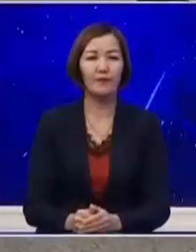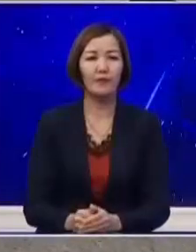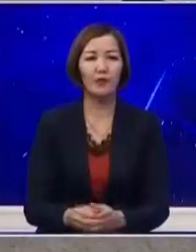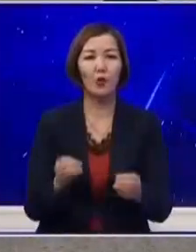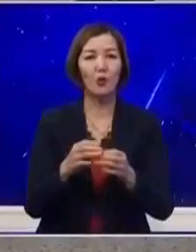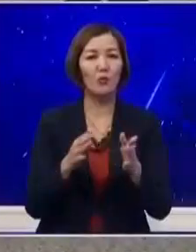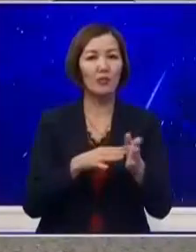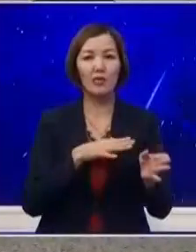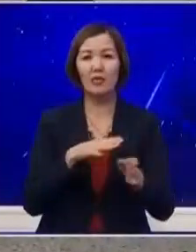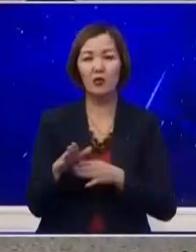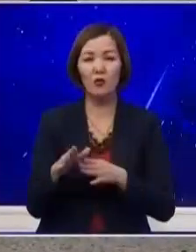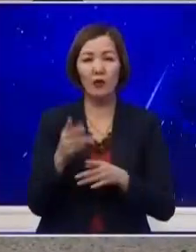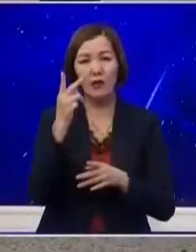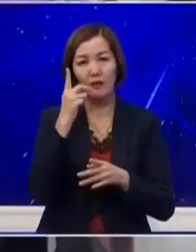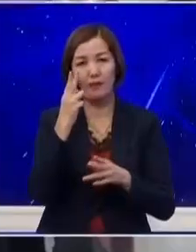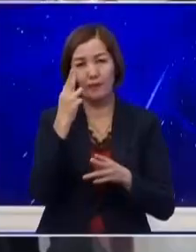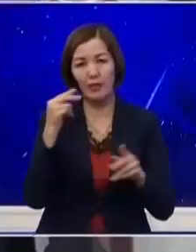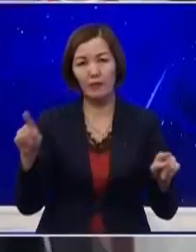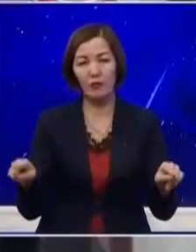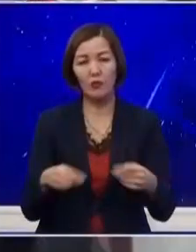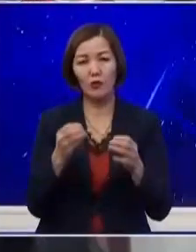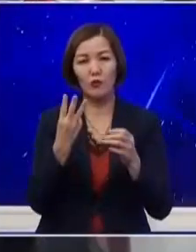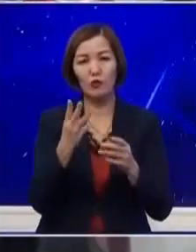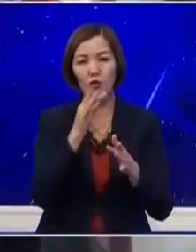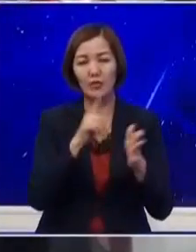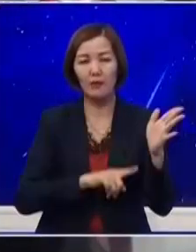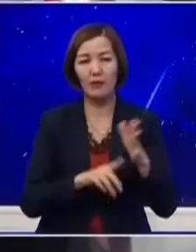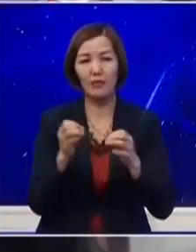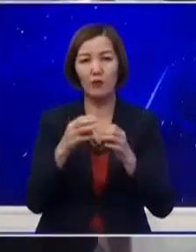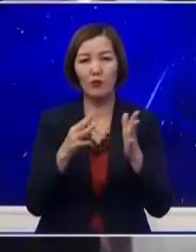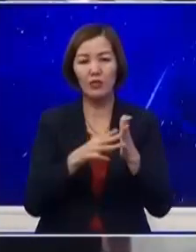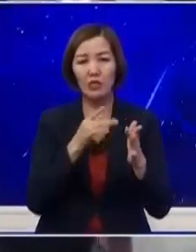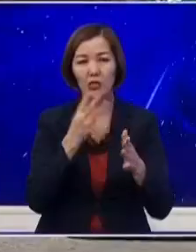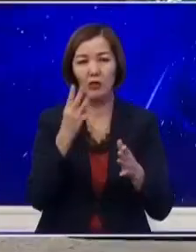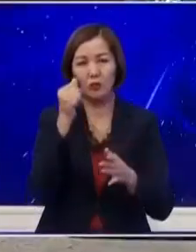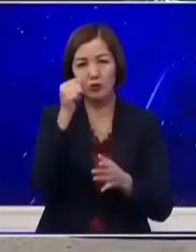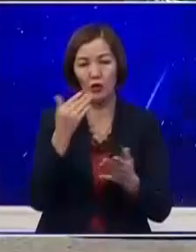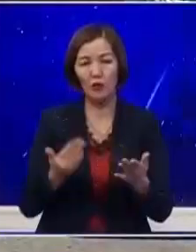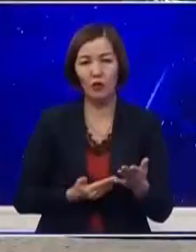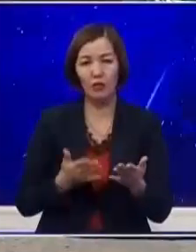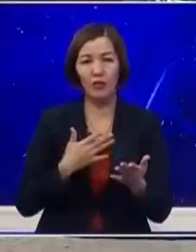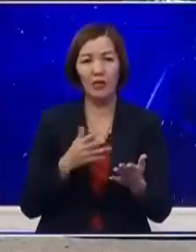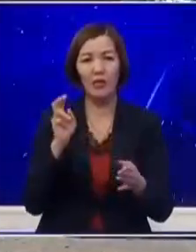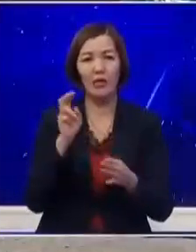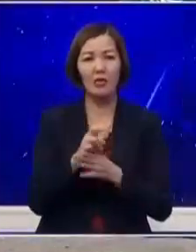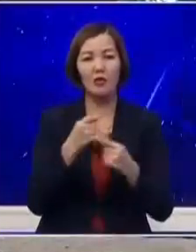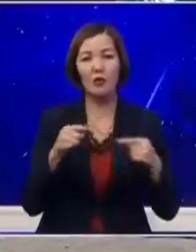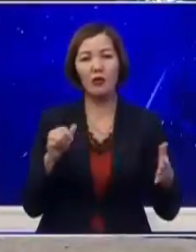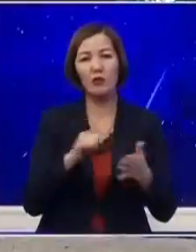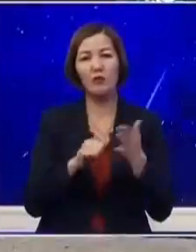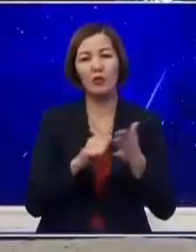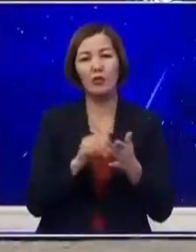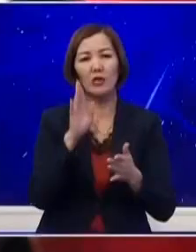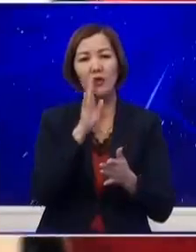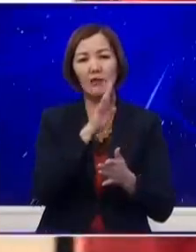Кәмелетке толмағандарды бейімдеу орталығында 3-ден 18 жас аралығында балалар 3 ай тұрады. Мұнда келгендердің себебі әртүрлі. Бірі